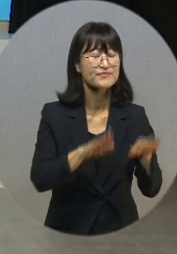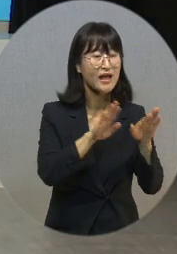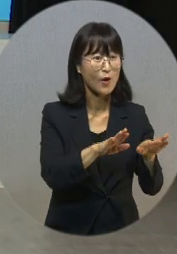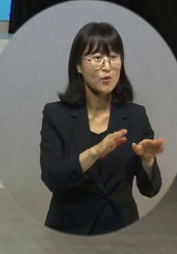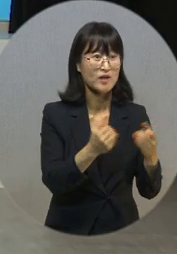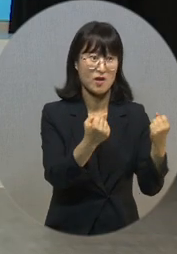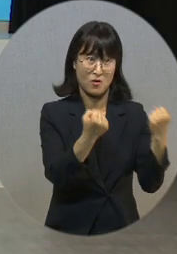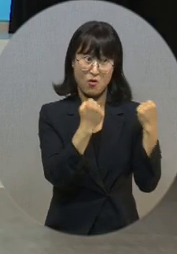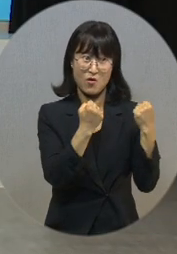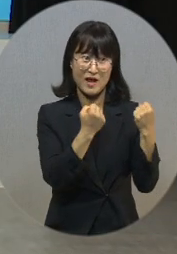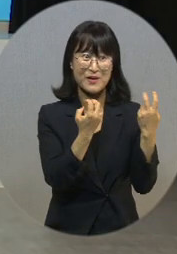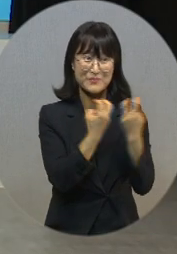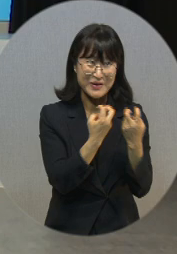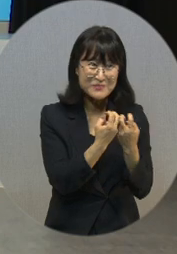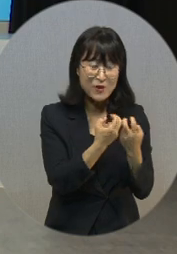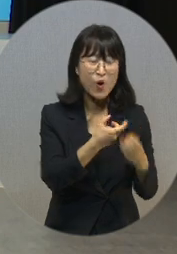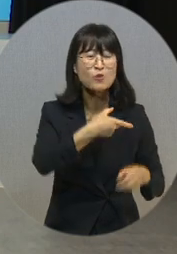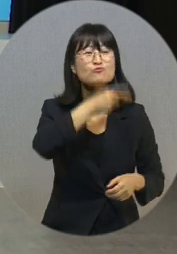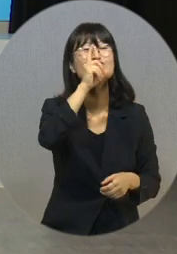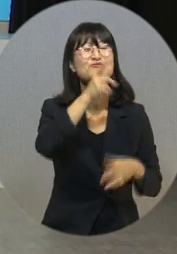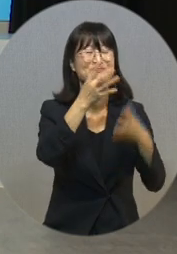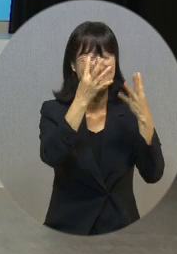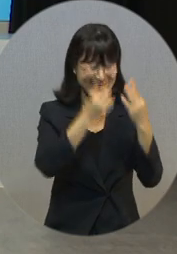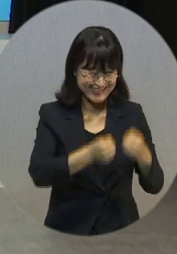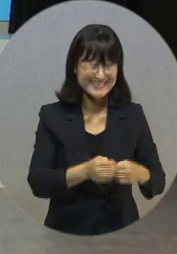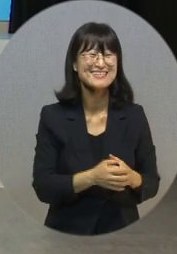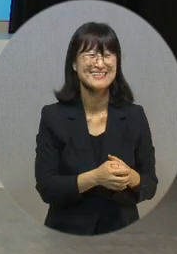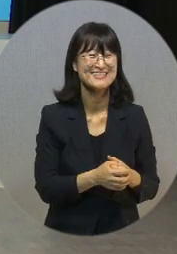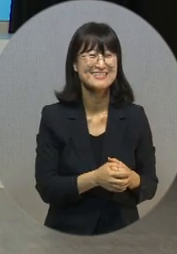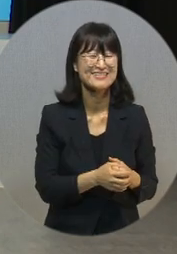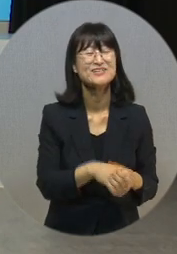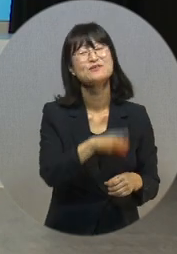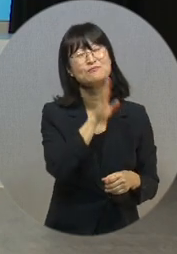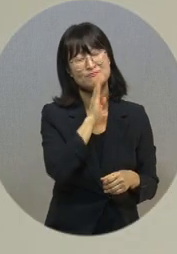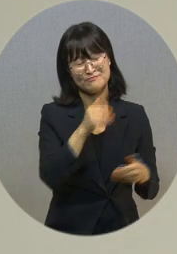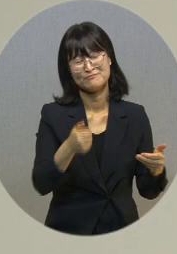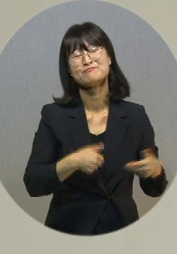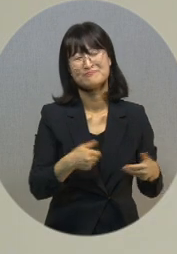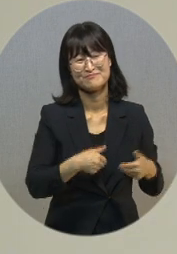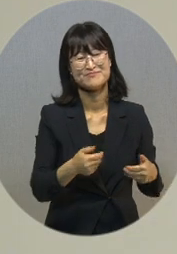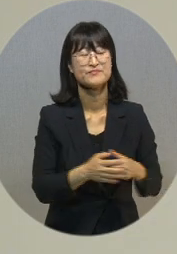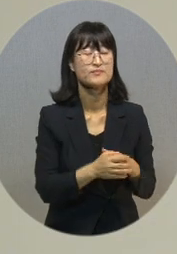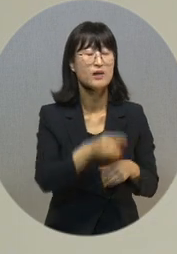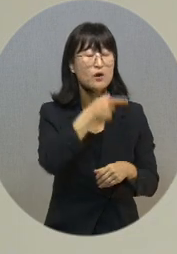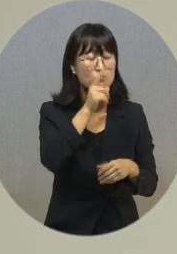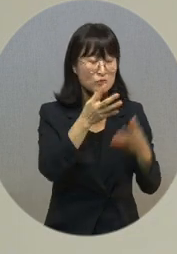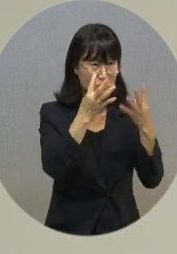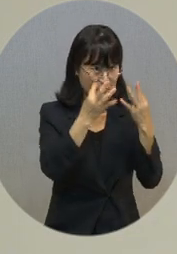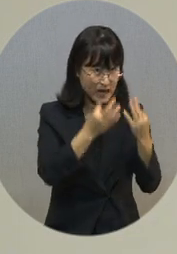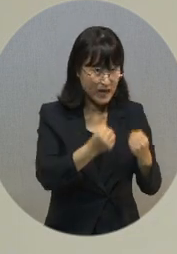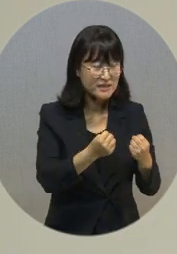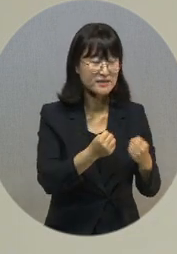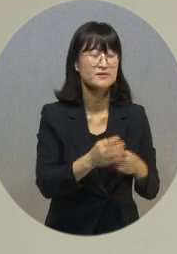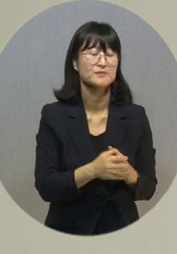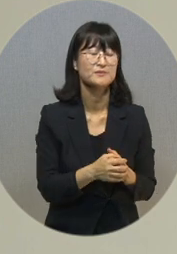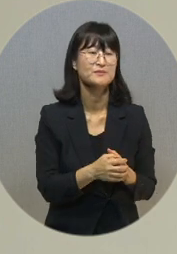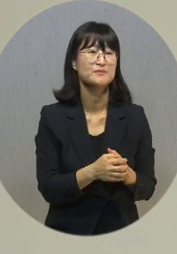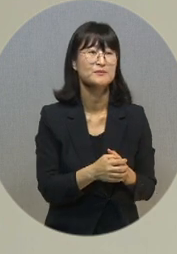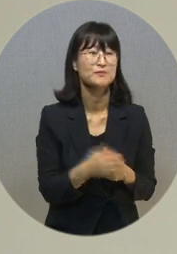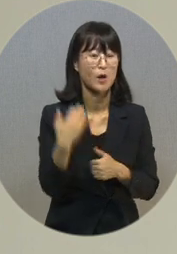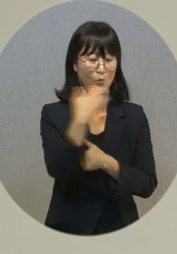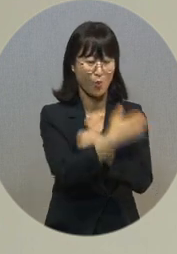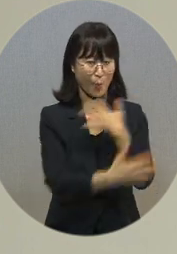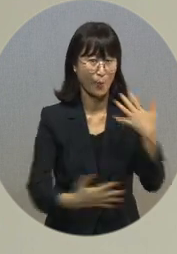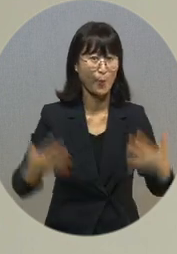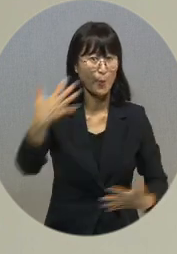비결, 물을 많이 마시자. 아, 근데 정말 필요합니다. 네네. 물을 많이 마시면 이게 신진